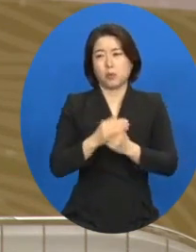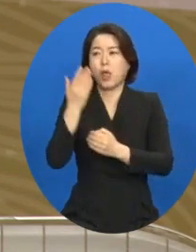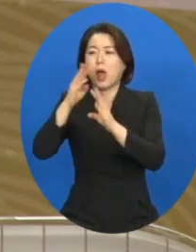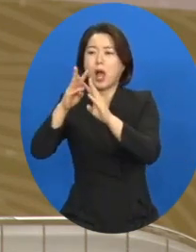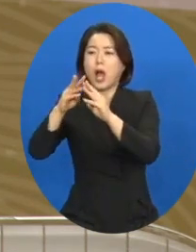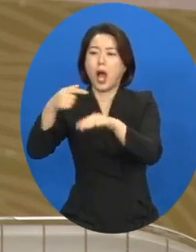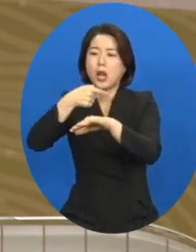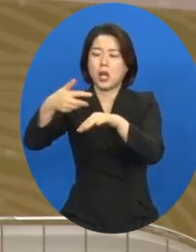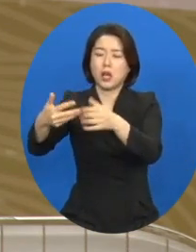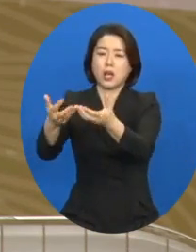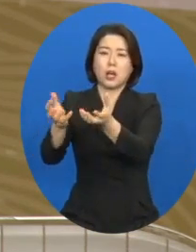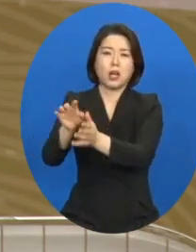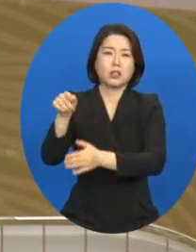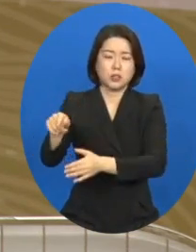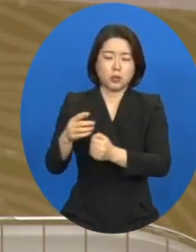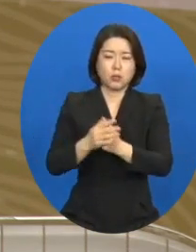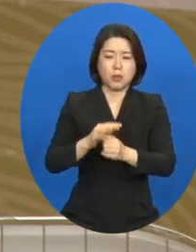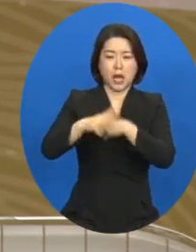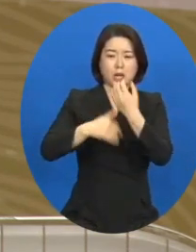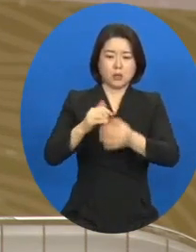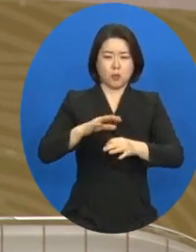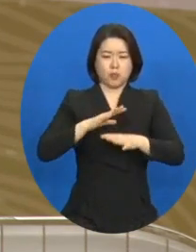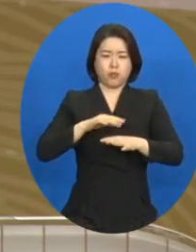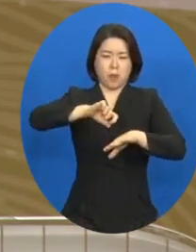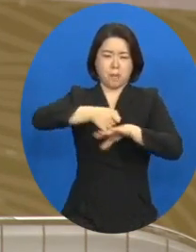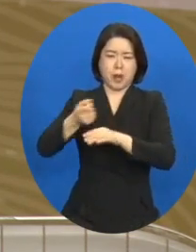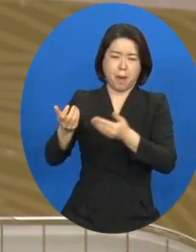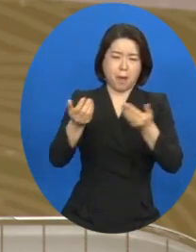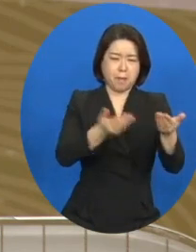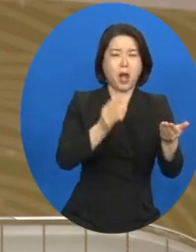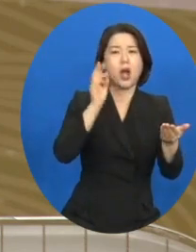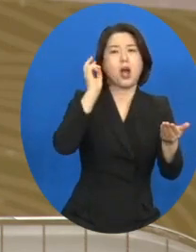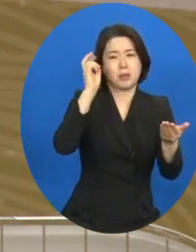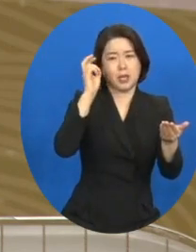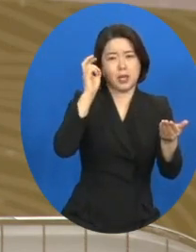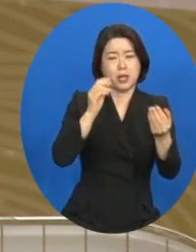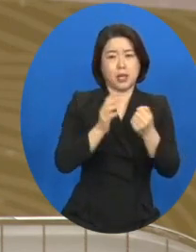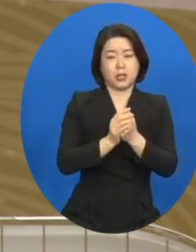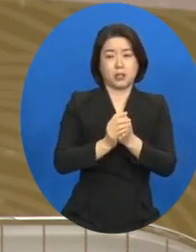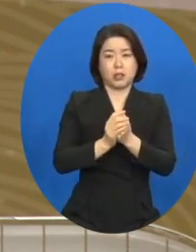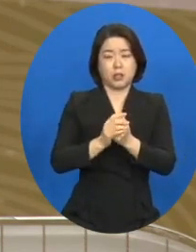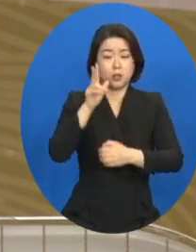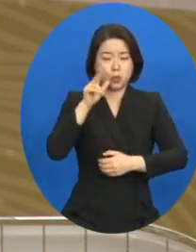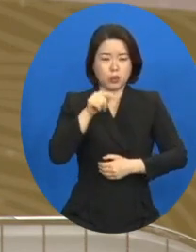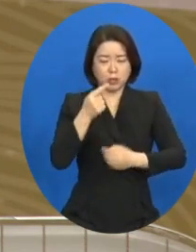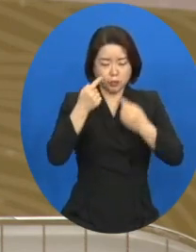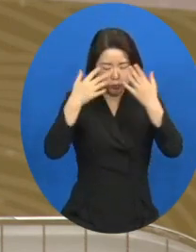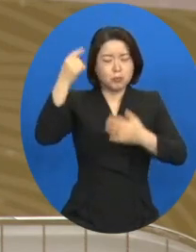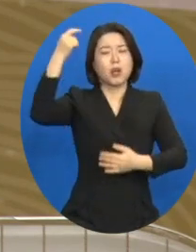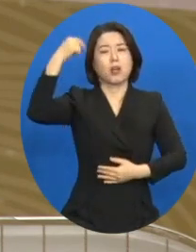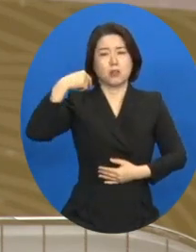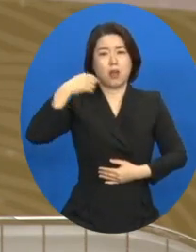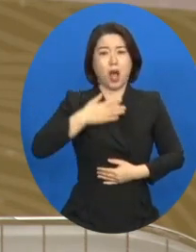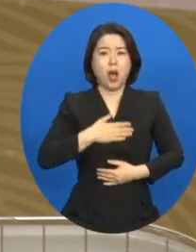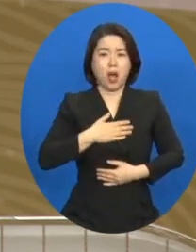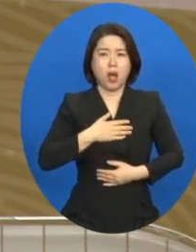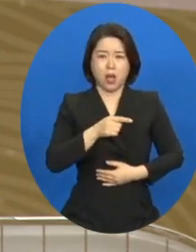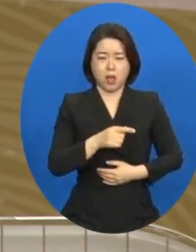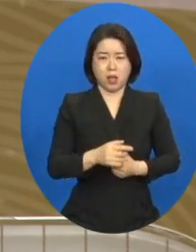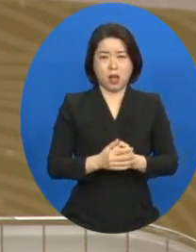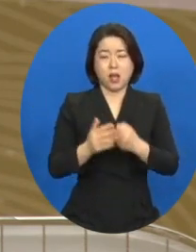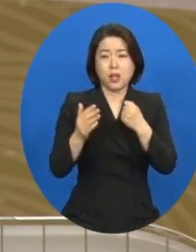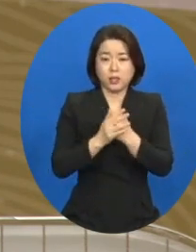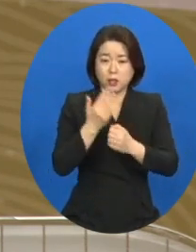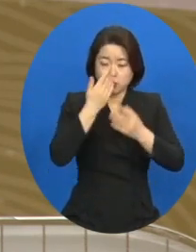무서운 징계를 받게 될 것이다. 여호수아는 분명히 그게 느껴졌어요. 그래서